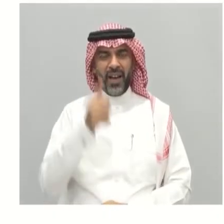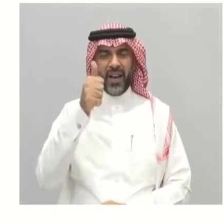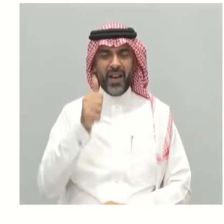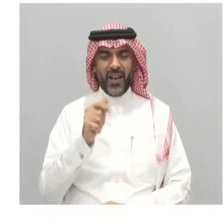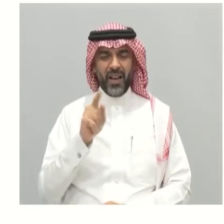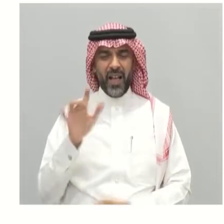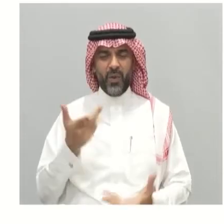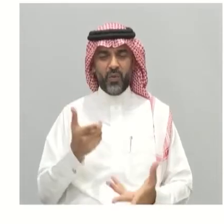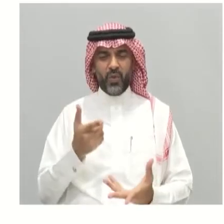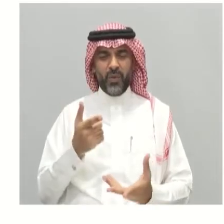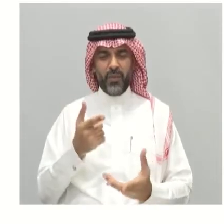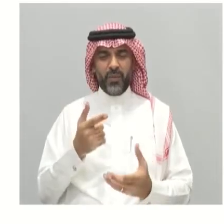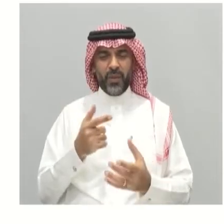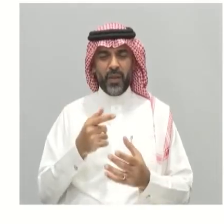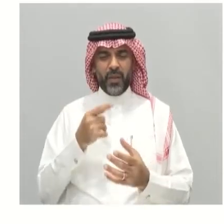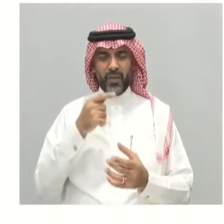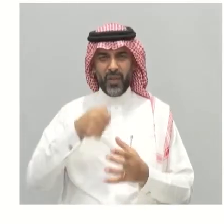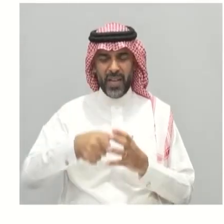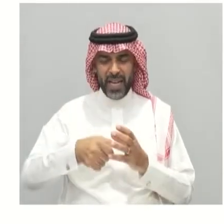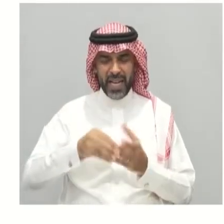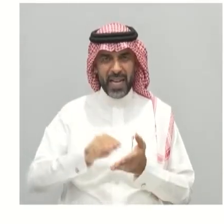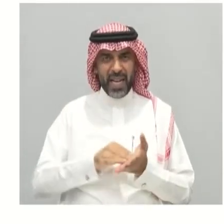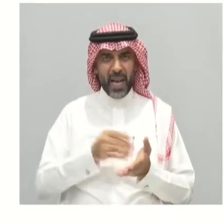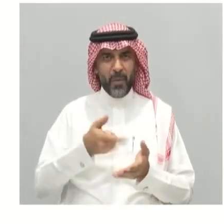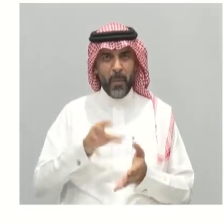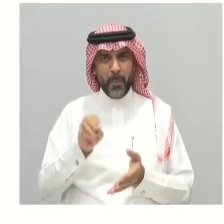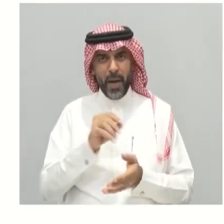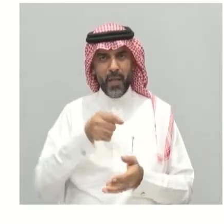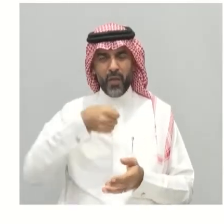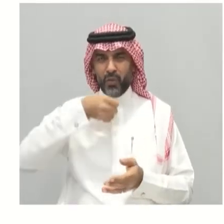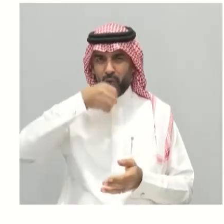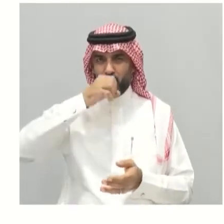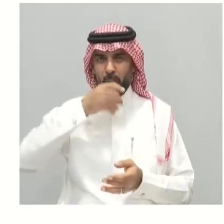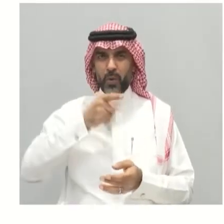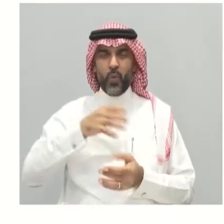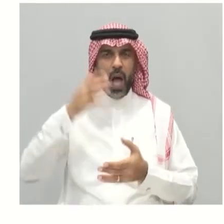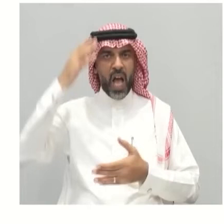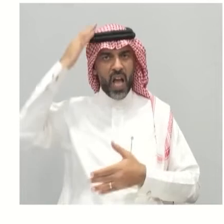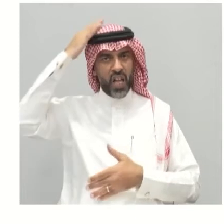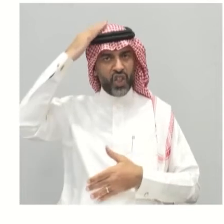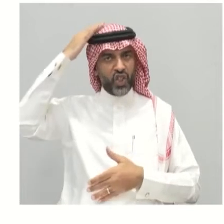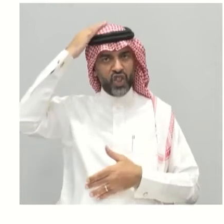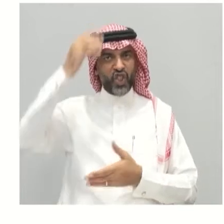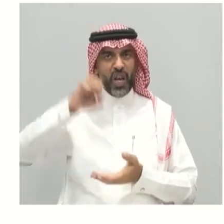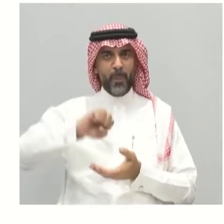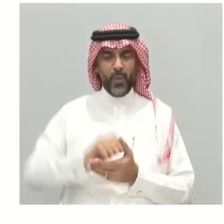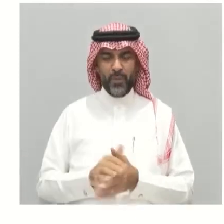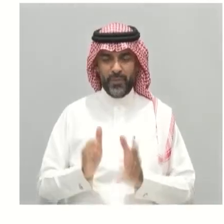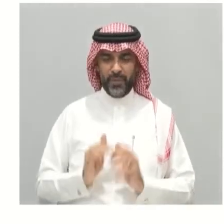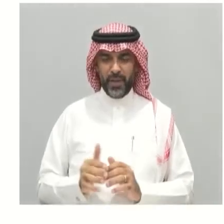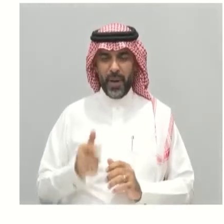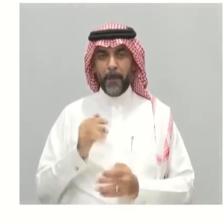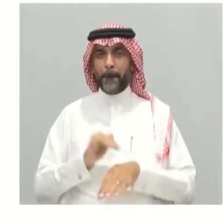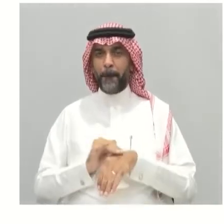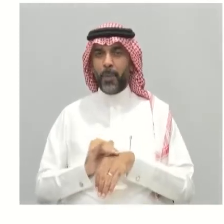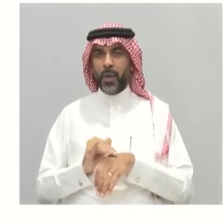في تدخين قوام الكريمه وبعض المشروبات والشامبو ايضا استعمالات الطحالب